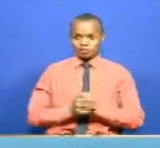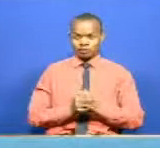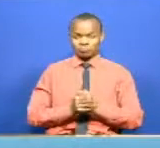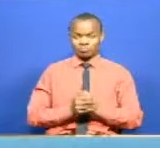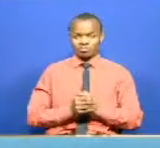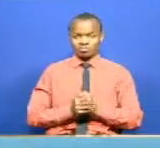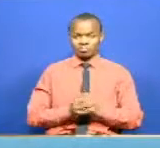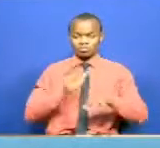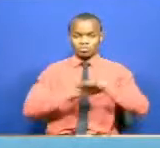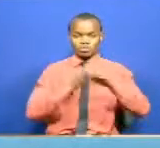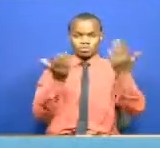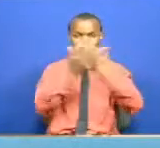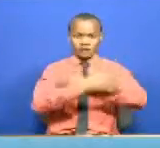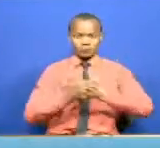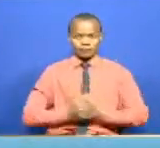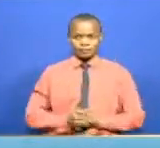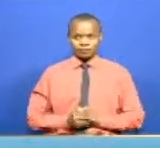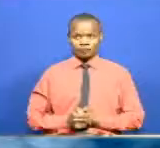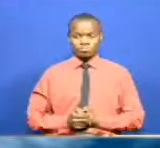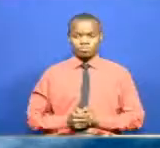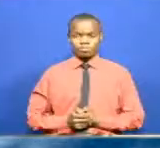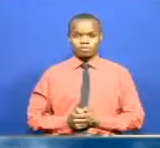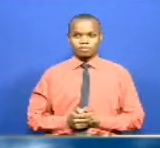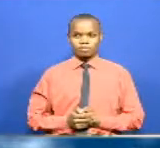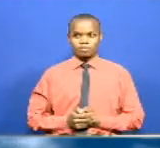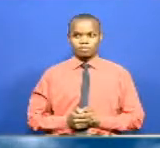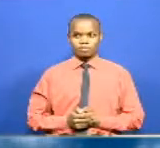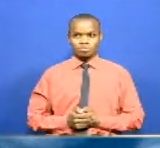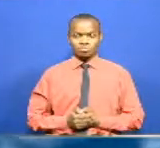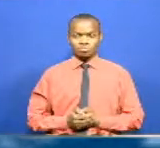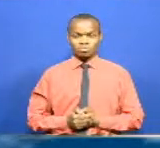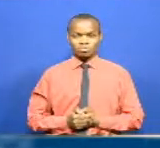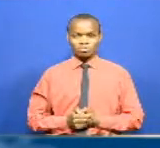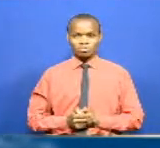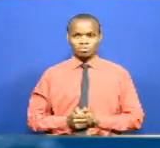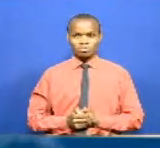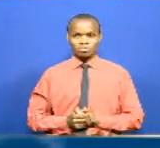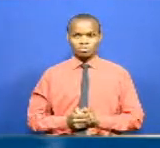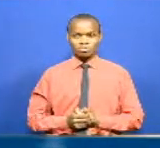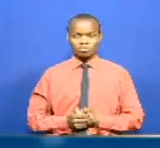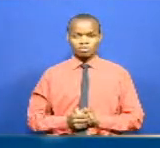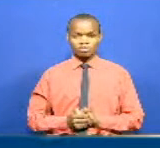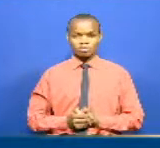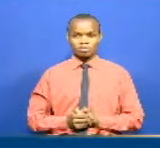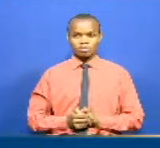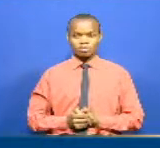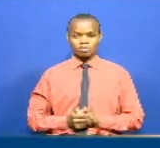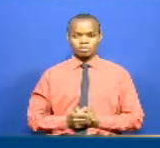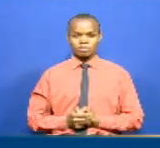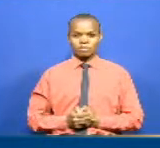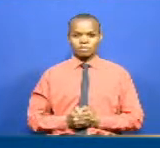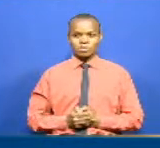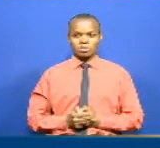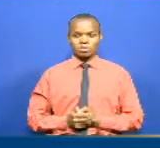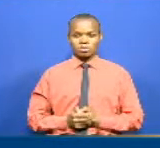duniani. Alamsiki. Thank you.